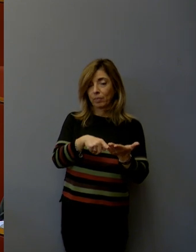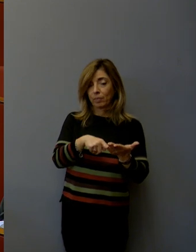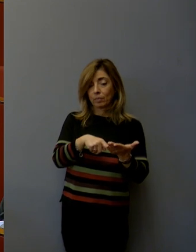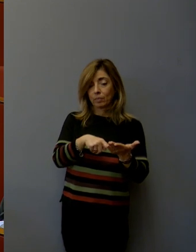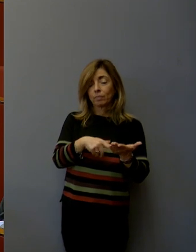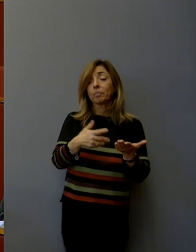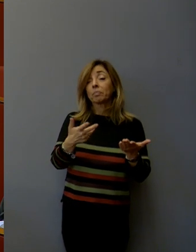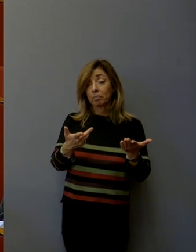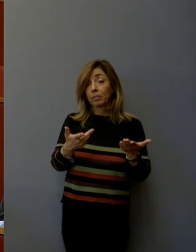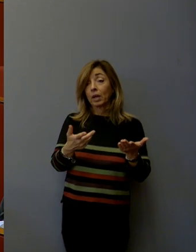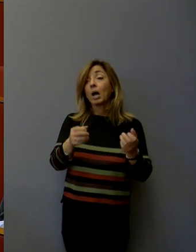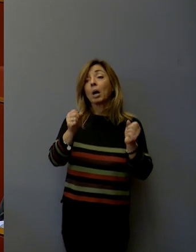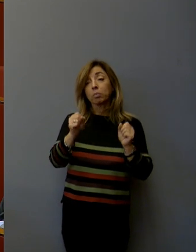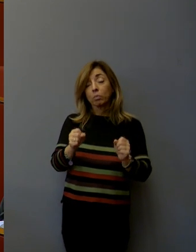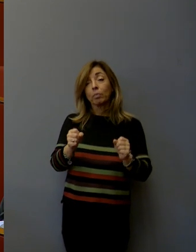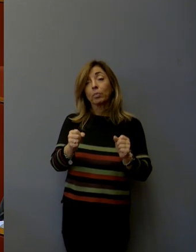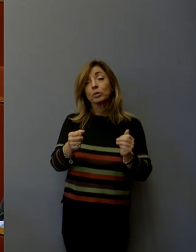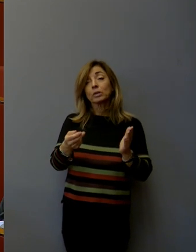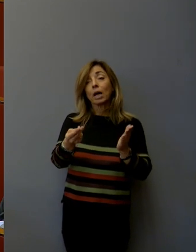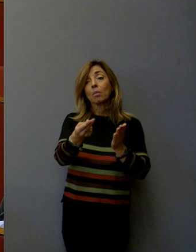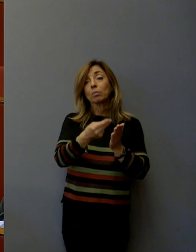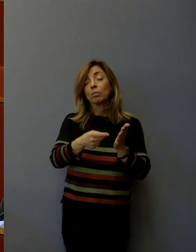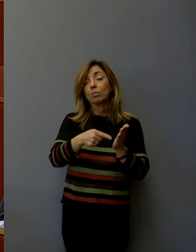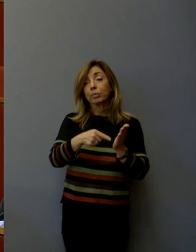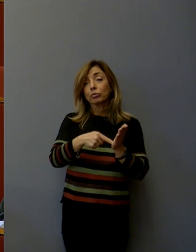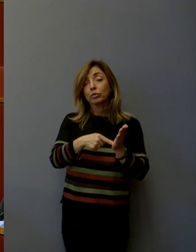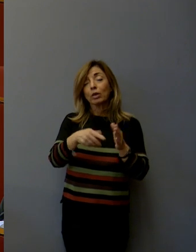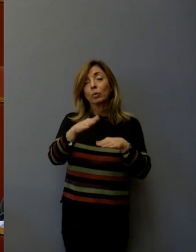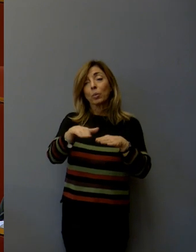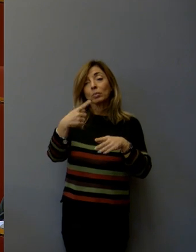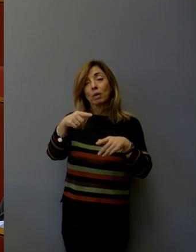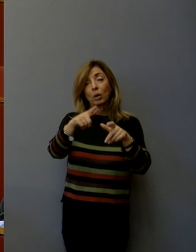lo spendiamo per un quartiere invece che per un evento